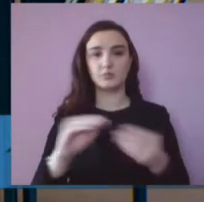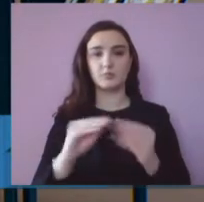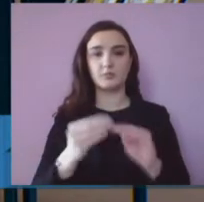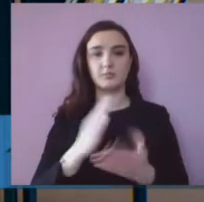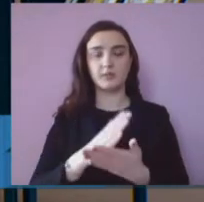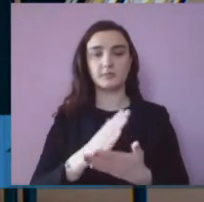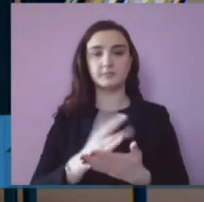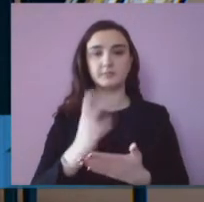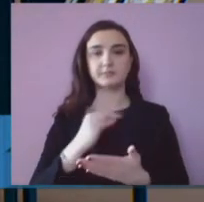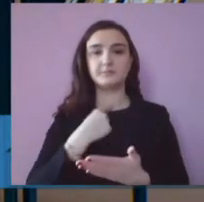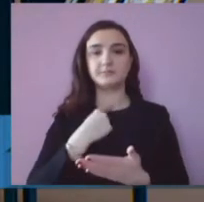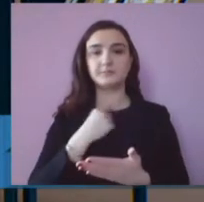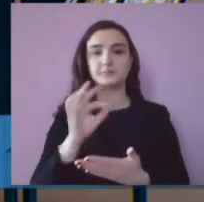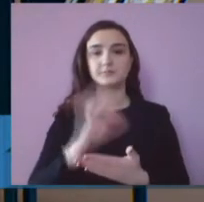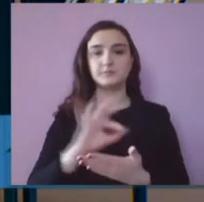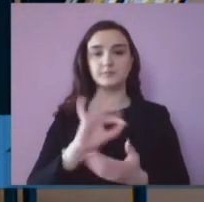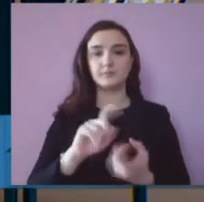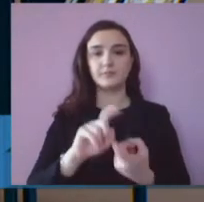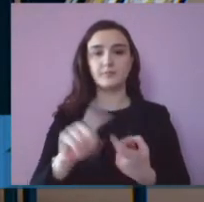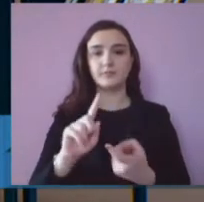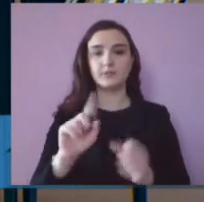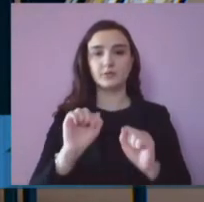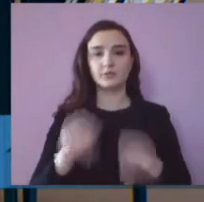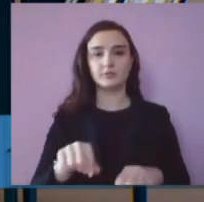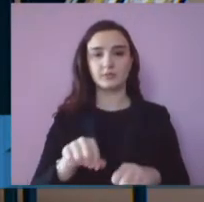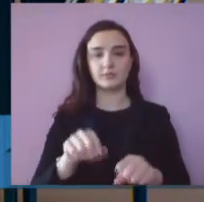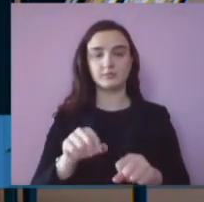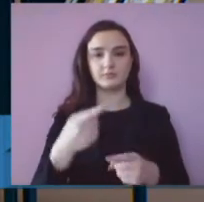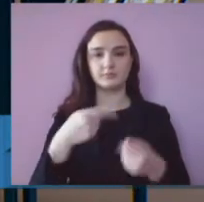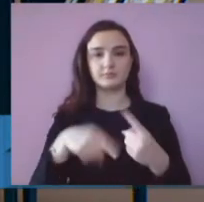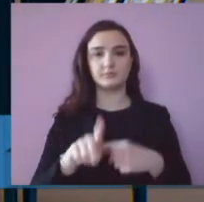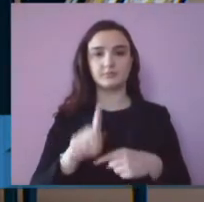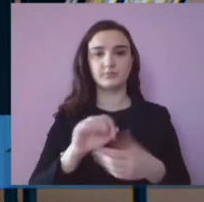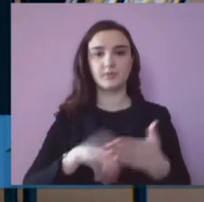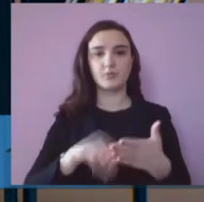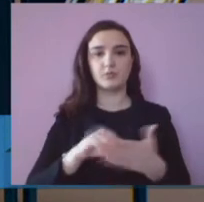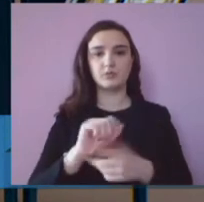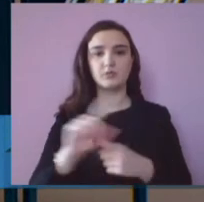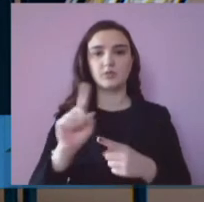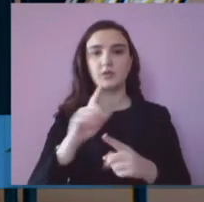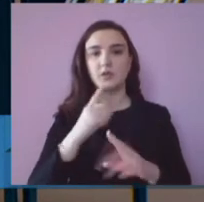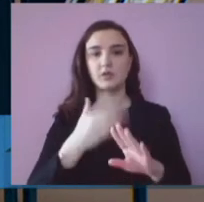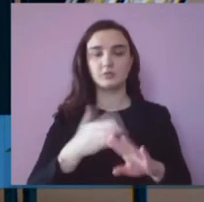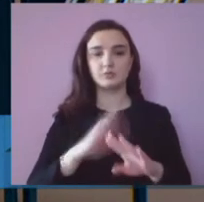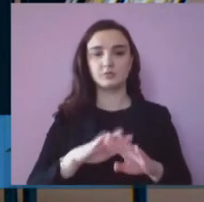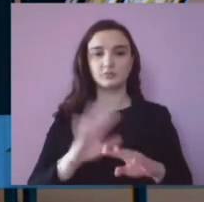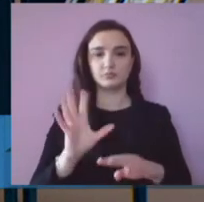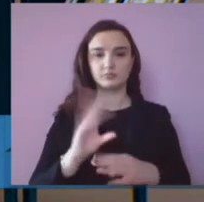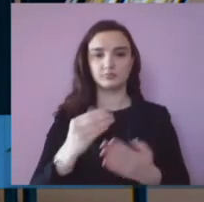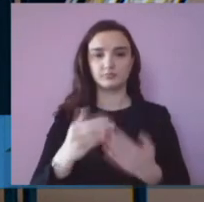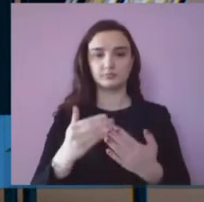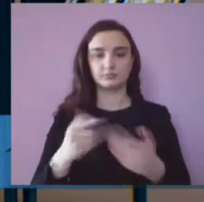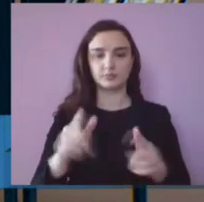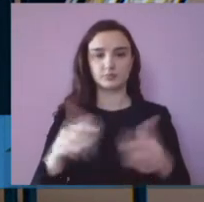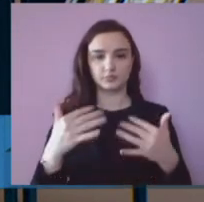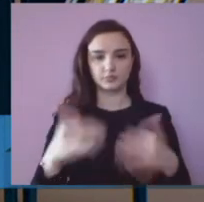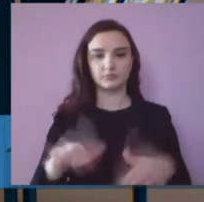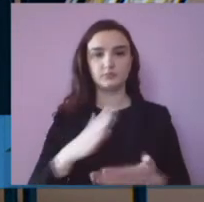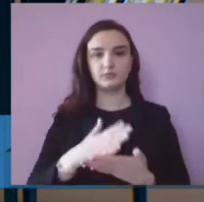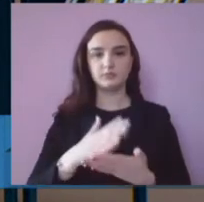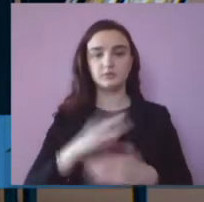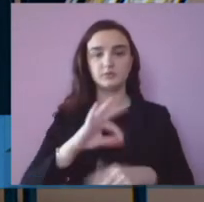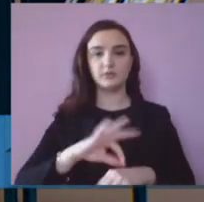ფარისებრი ჯირკვალთან დაკავშირებით, რა შეიძლება გამოიწვიოს, რა შეიძლება გაართულოს თქვათ უკვე არსებული